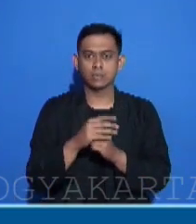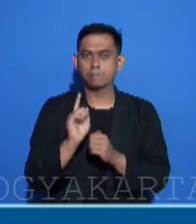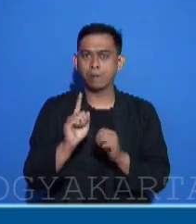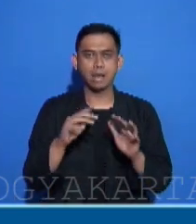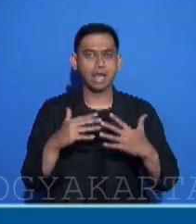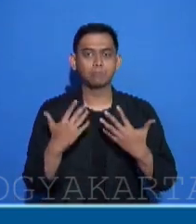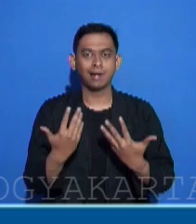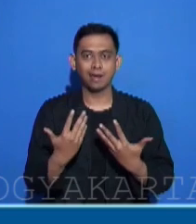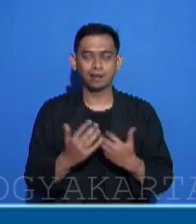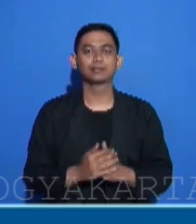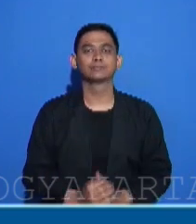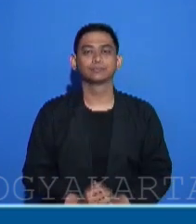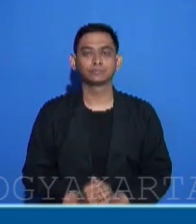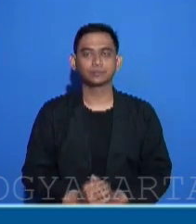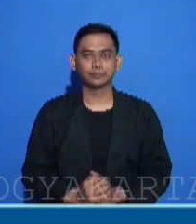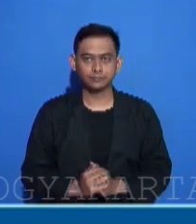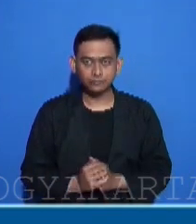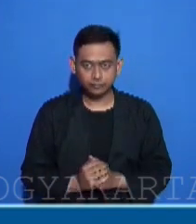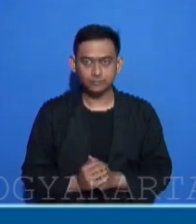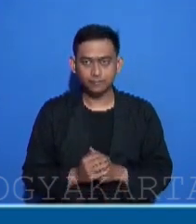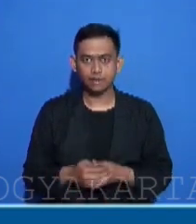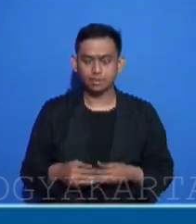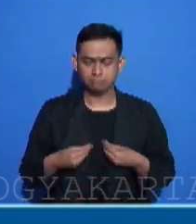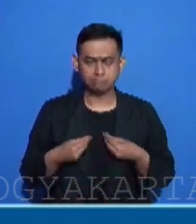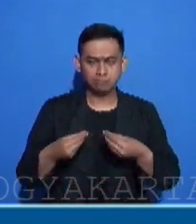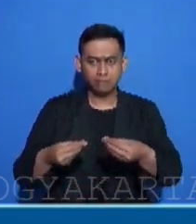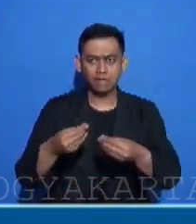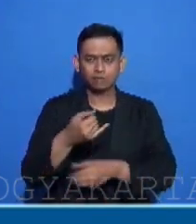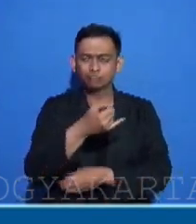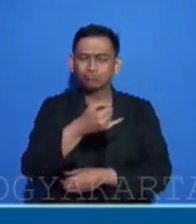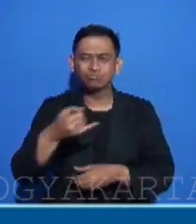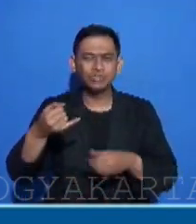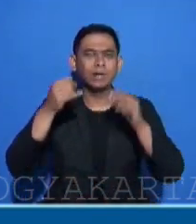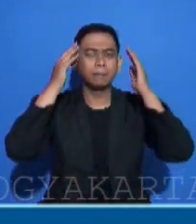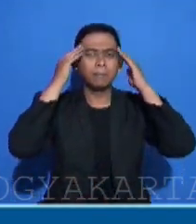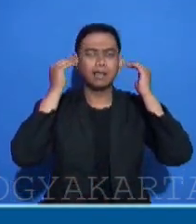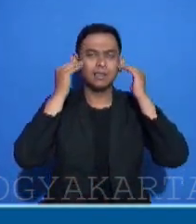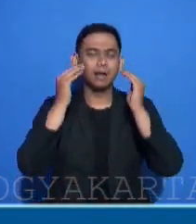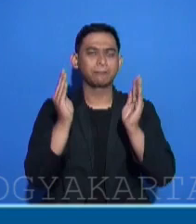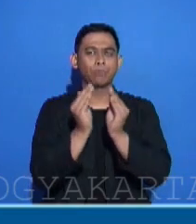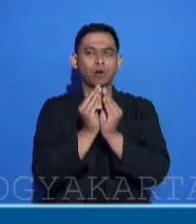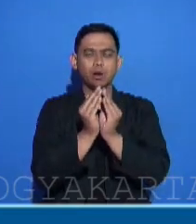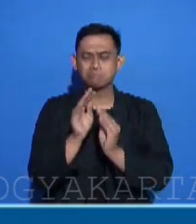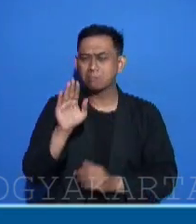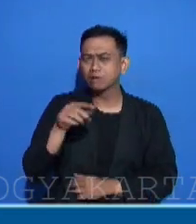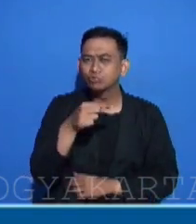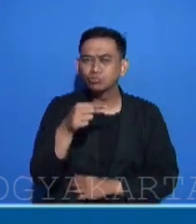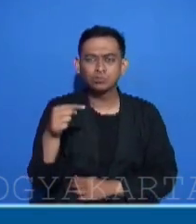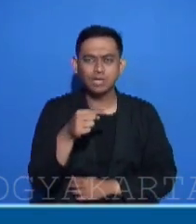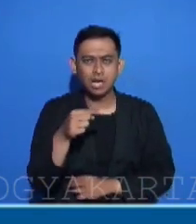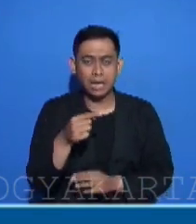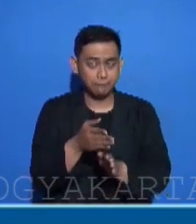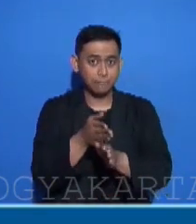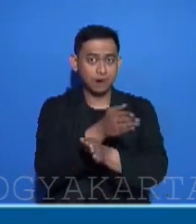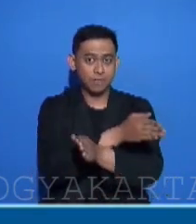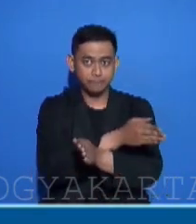wiwit kirangipun pasutian brambet ing tataran kadang tani sak sampunipun papan sesarengan ingkang dumados rikala